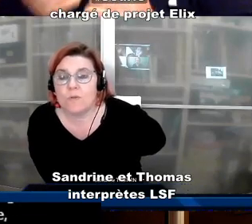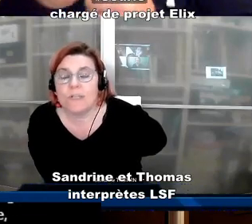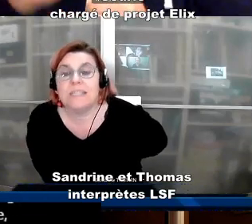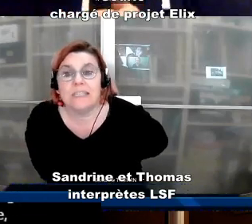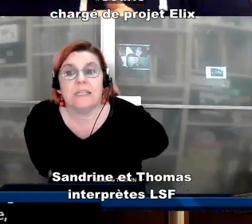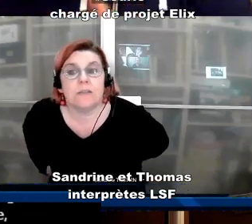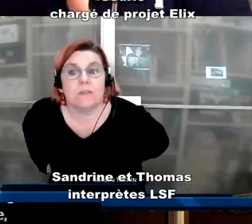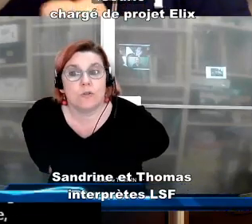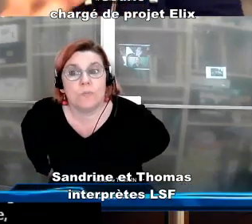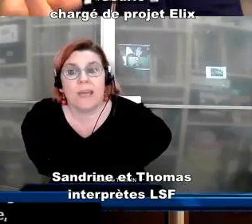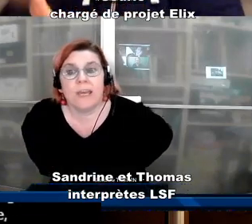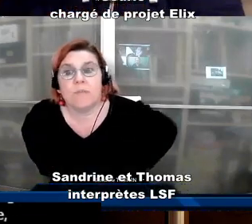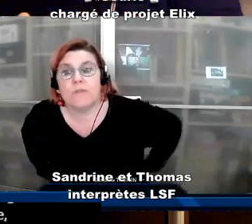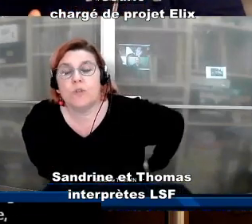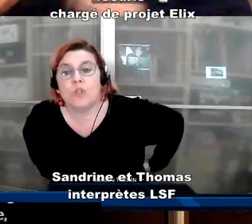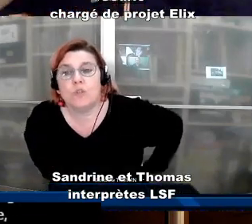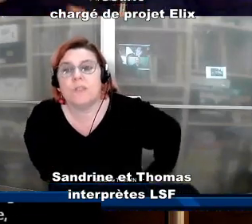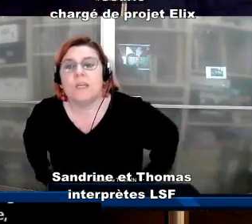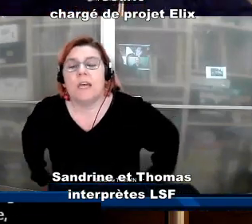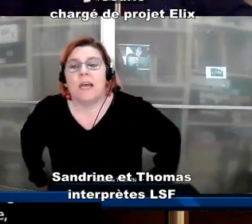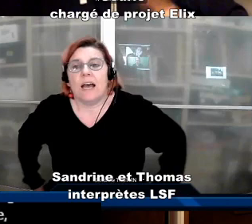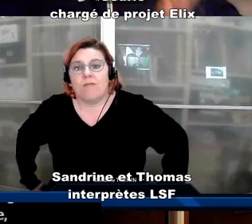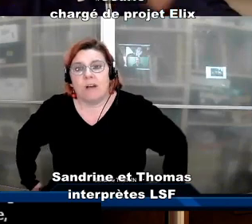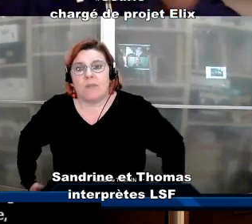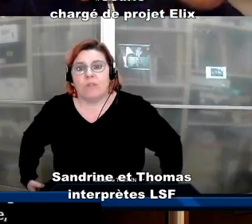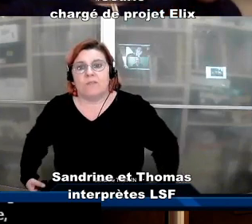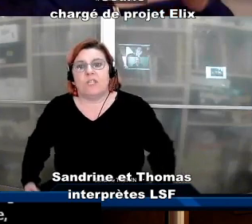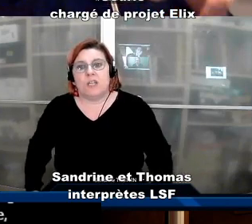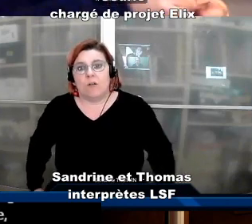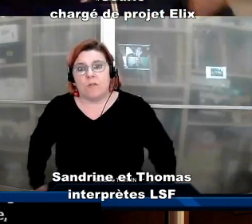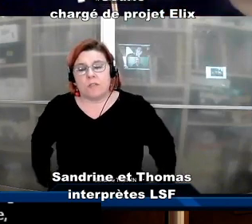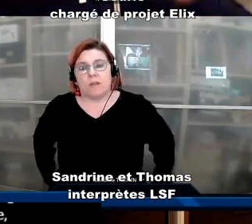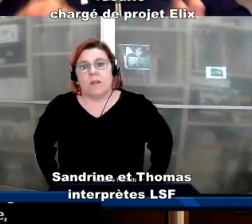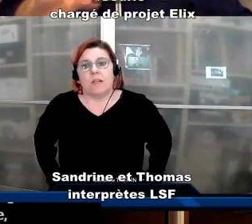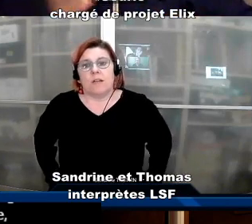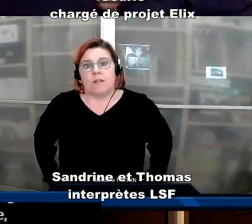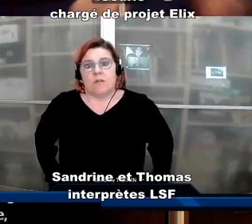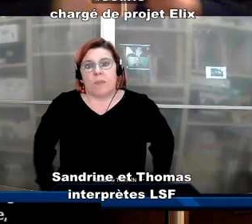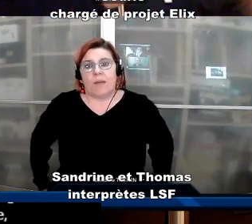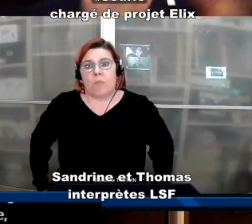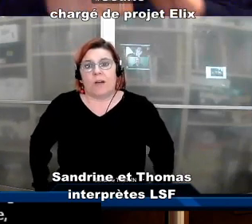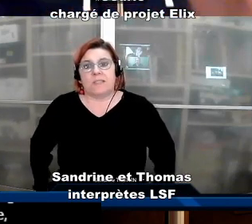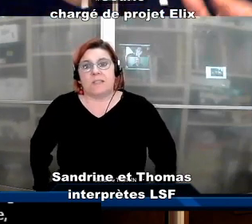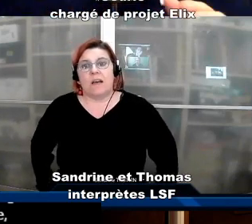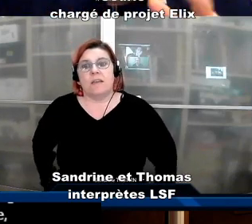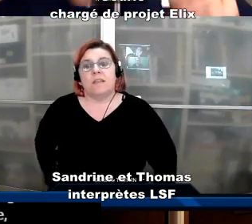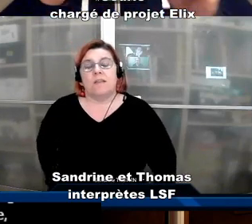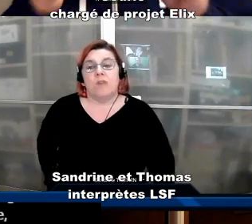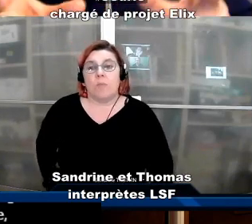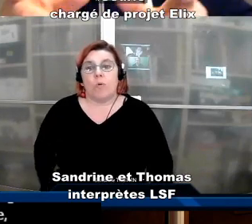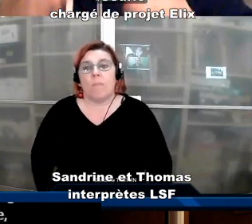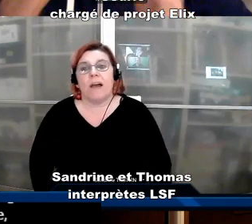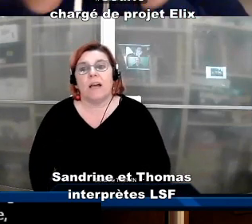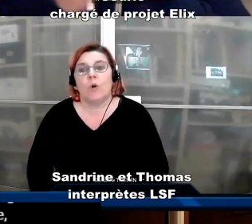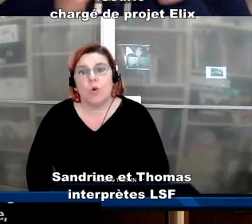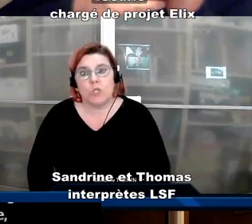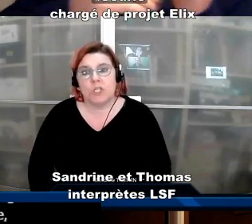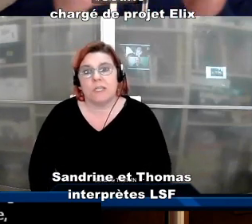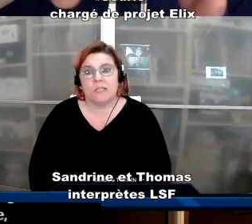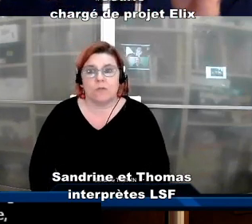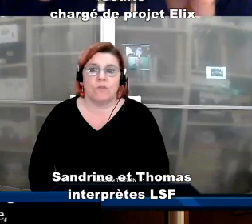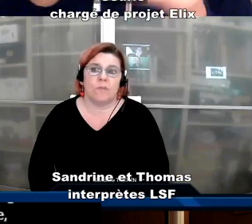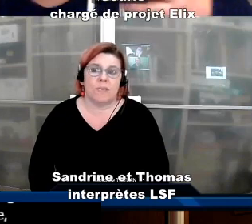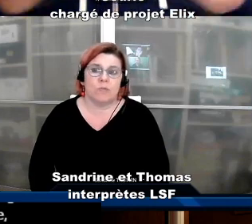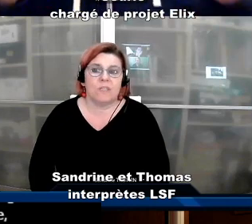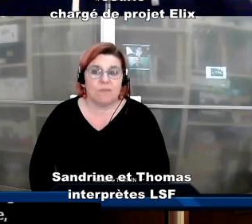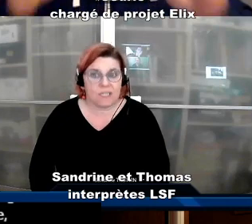moi, je trouve l'idée super, mais il faut juste avoir un point de vigilance par rapport à ça et d'avoir pourquoi pas un coach